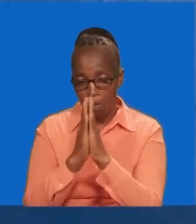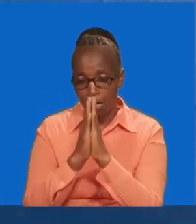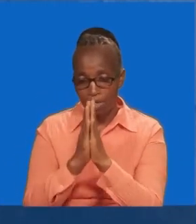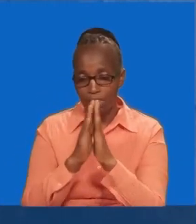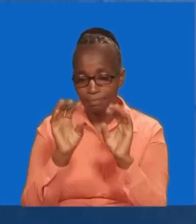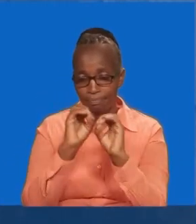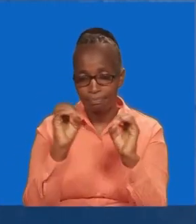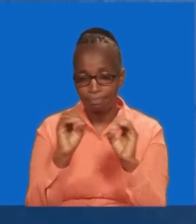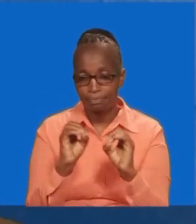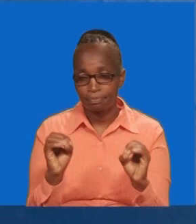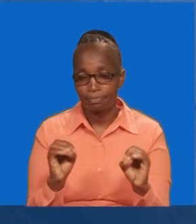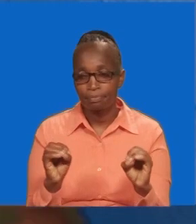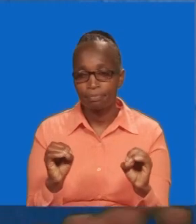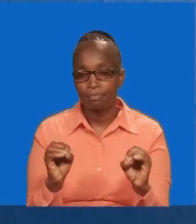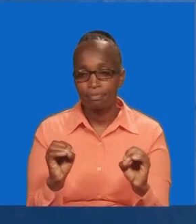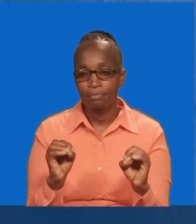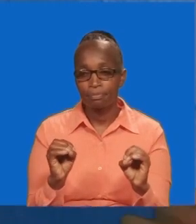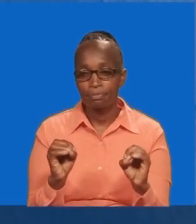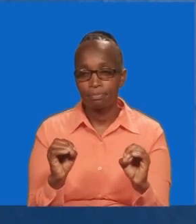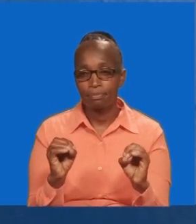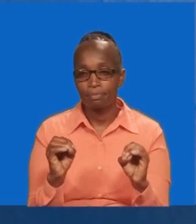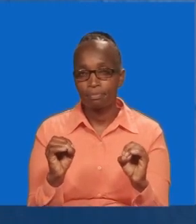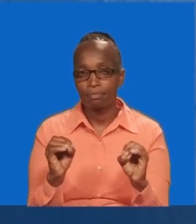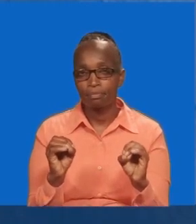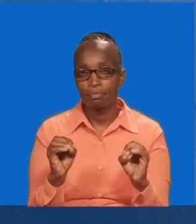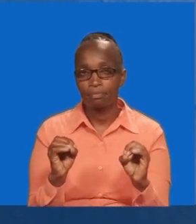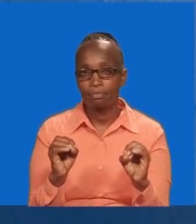kuomba. Let us pray without ceasing.